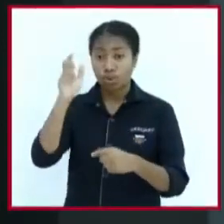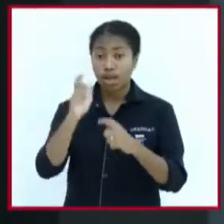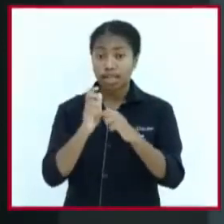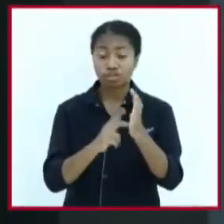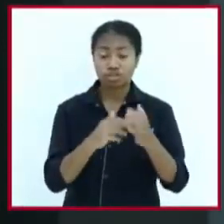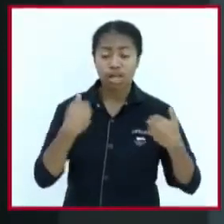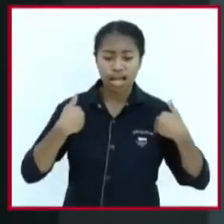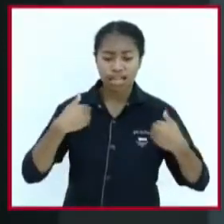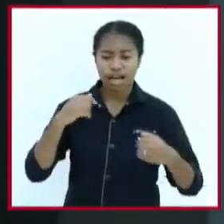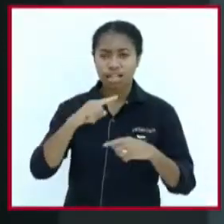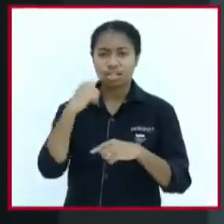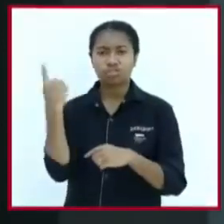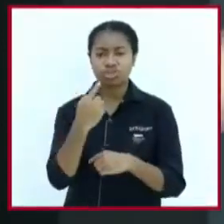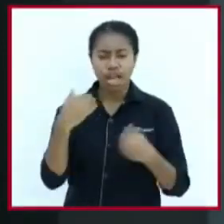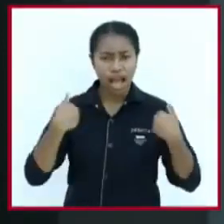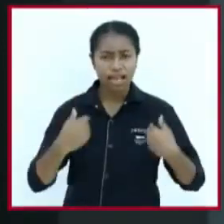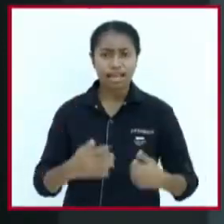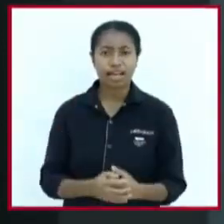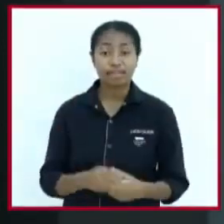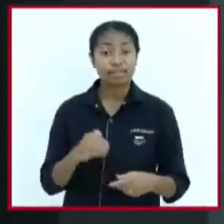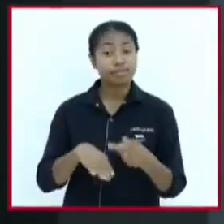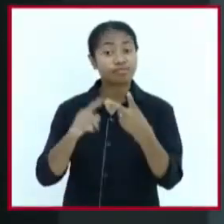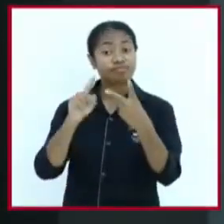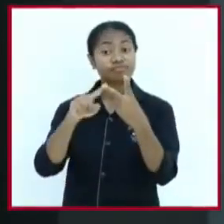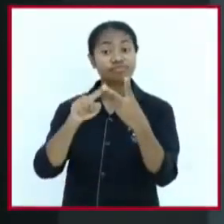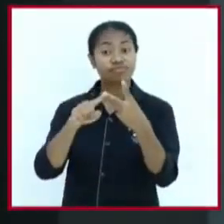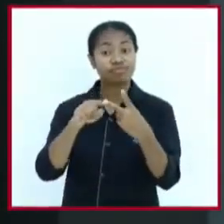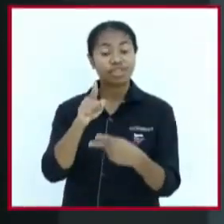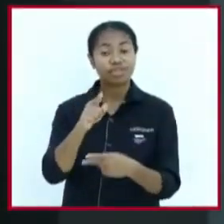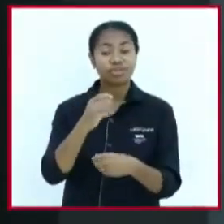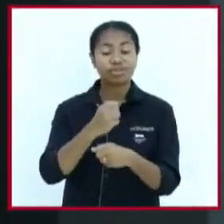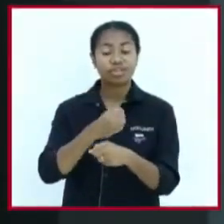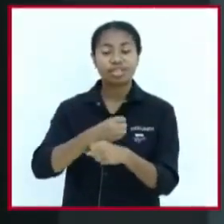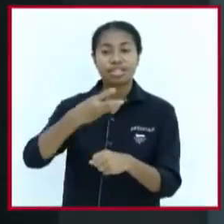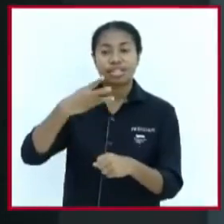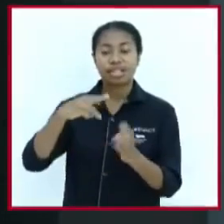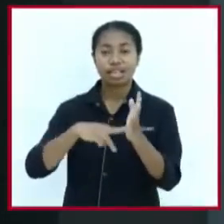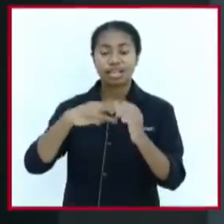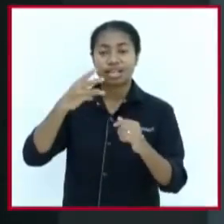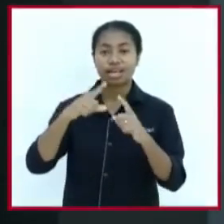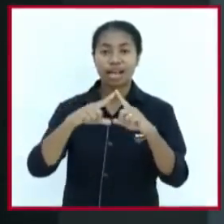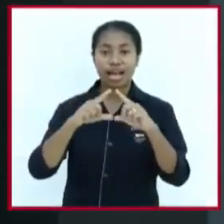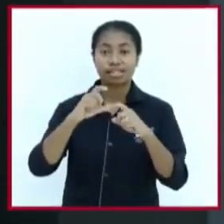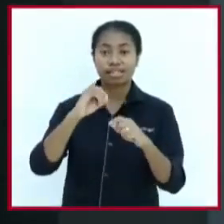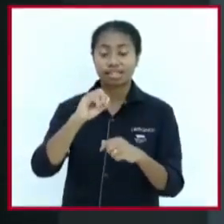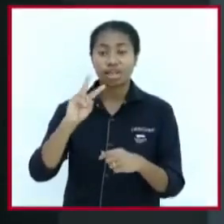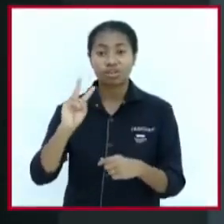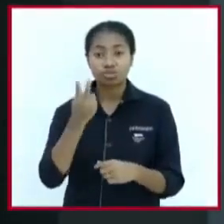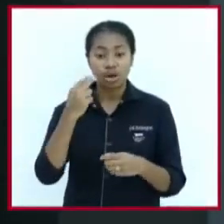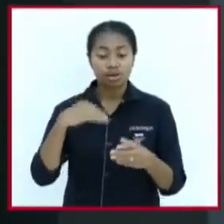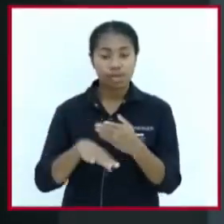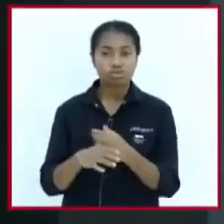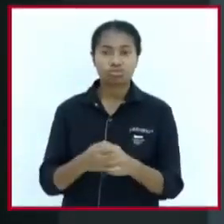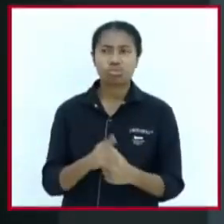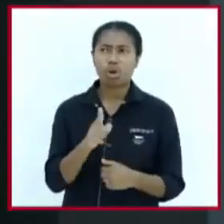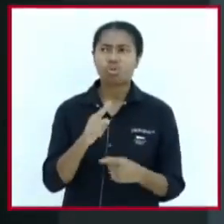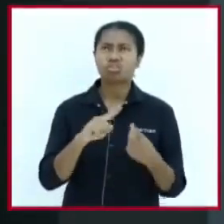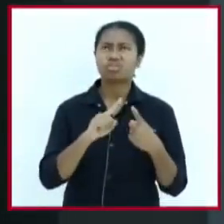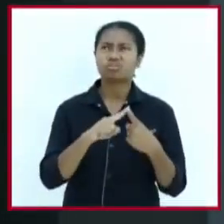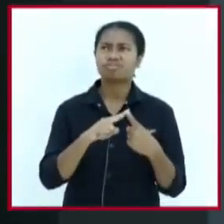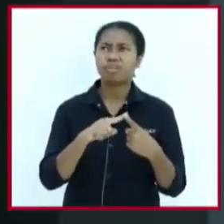ya generasi ke-2 generasi pertama mungkin tahun satu sampai tahun